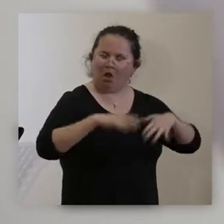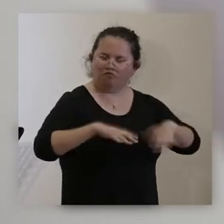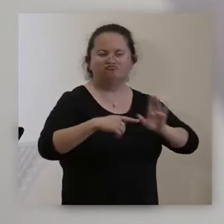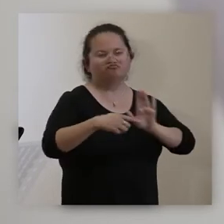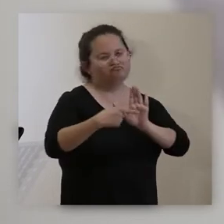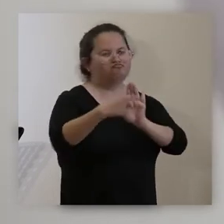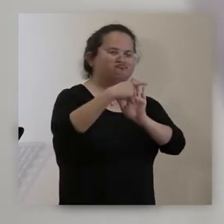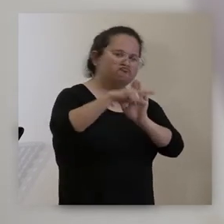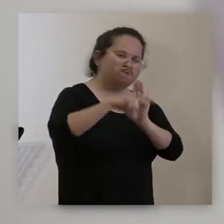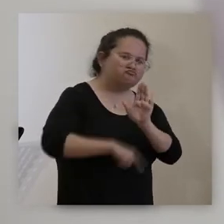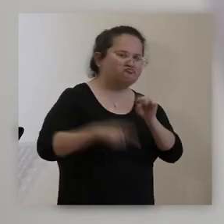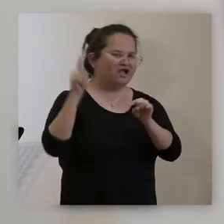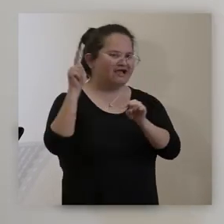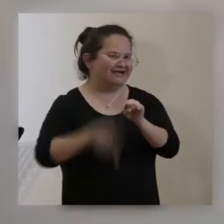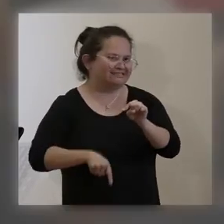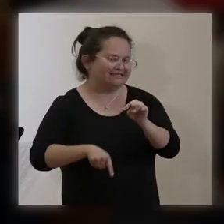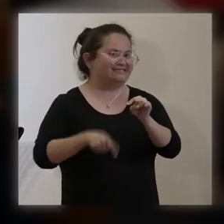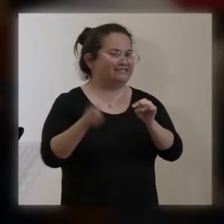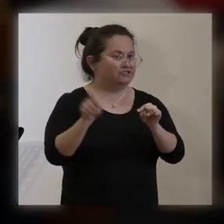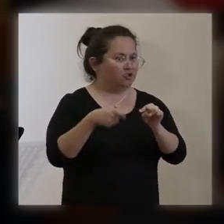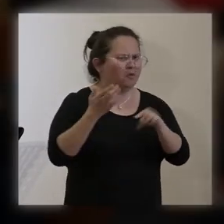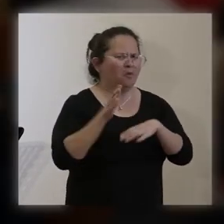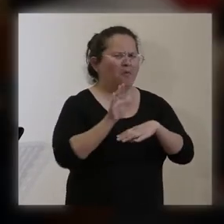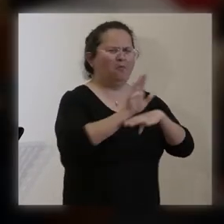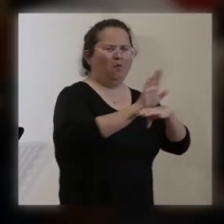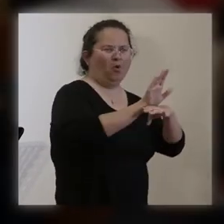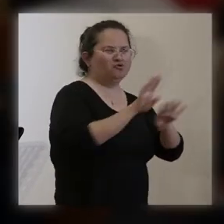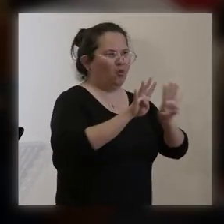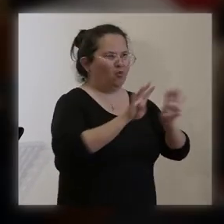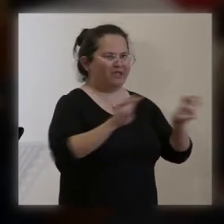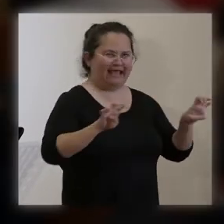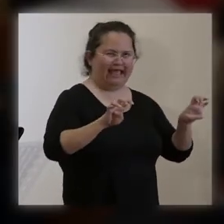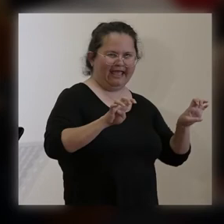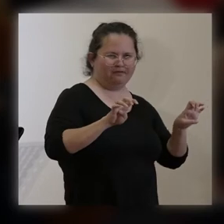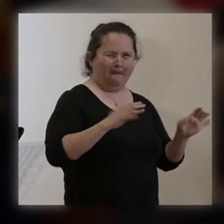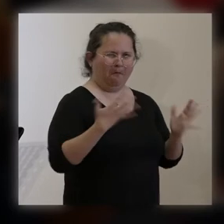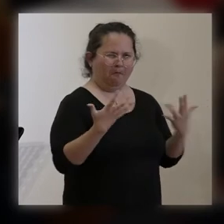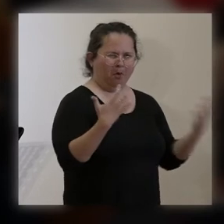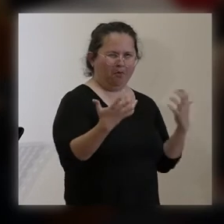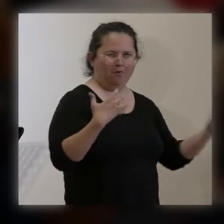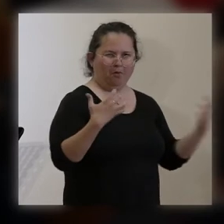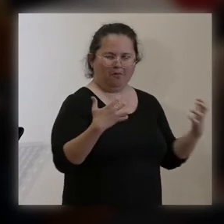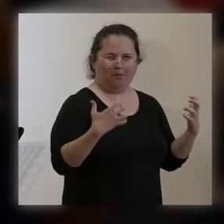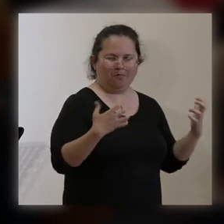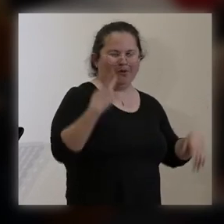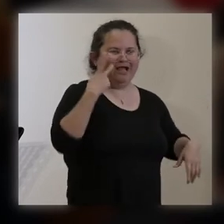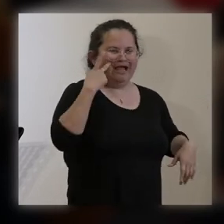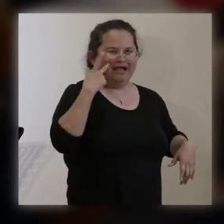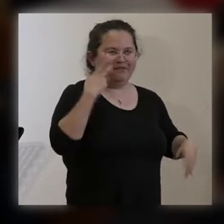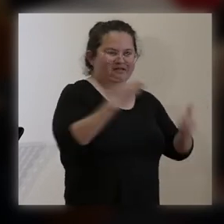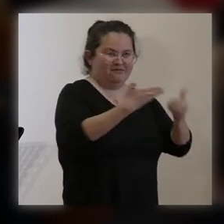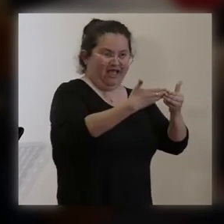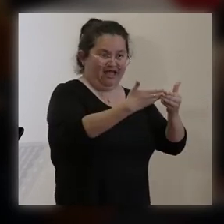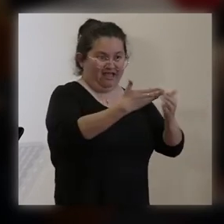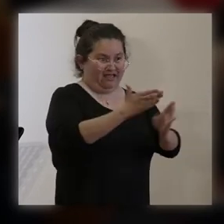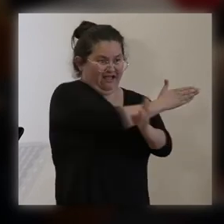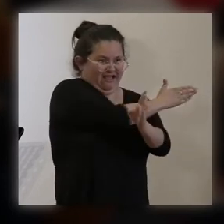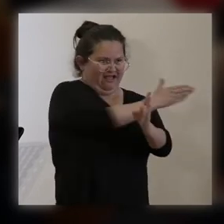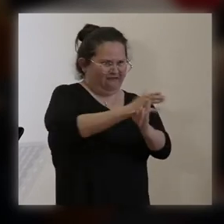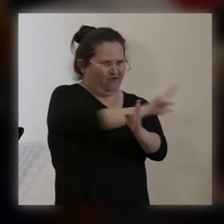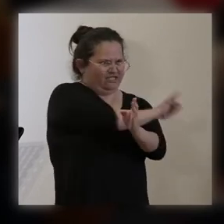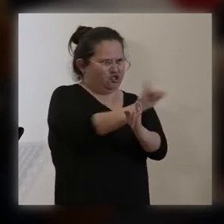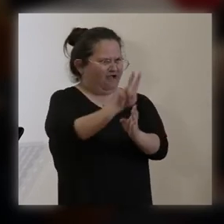de somptueuses toilettes en public le week-end, en se privant, selon eux, de nourriture pendant la semaine et en vivant